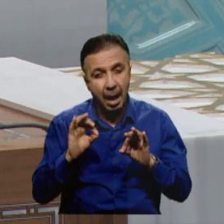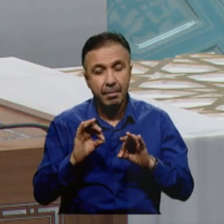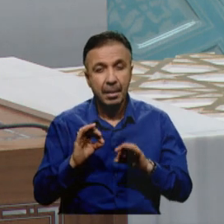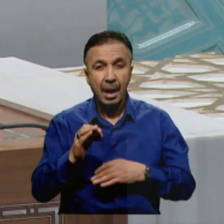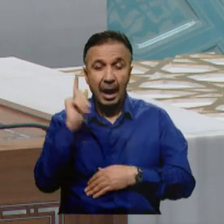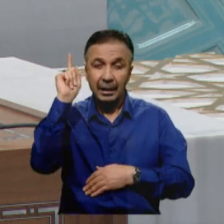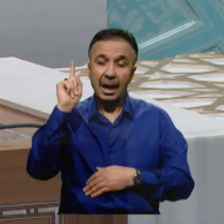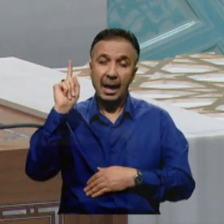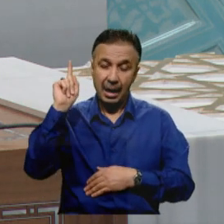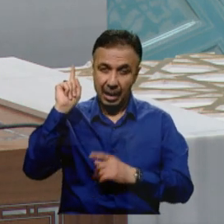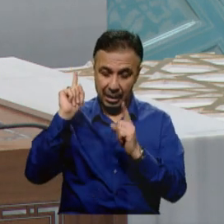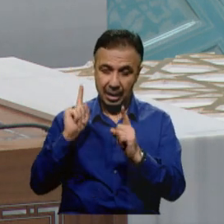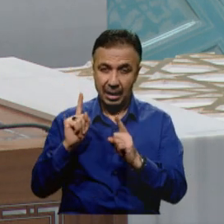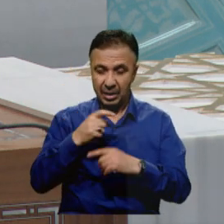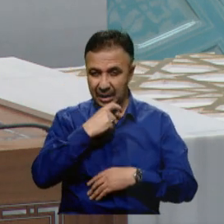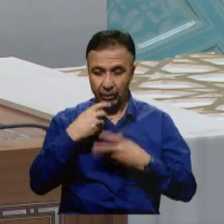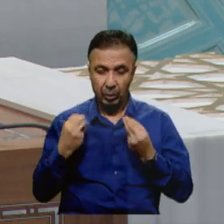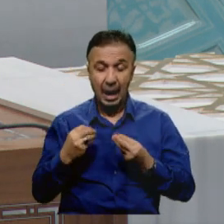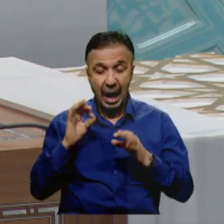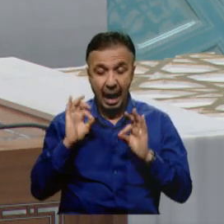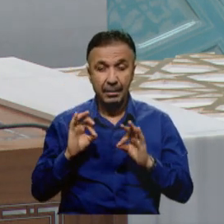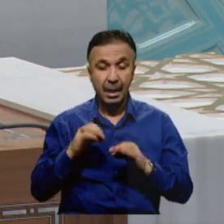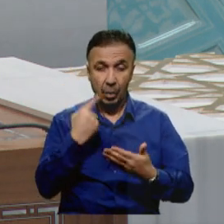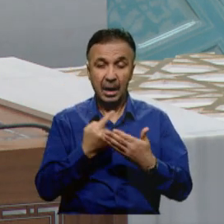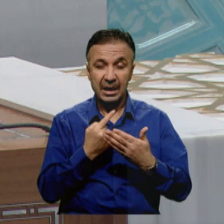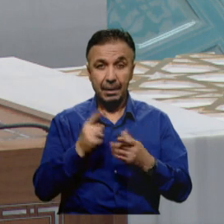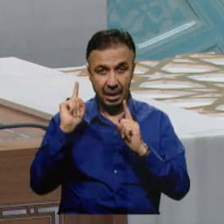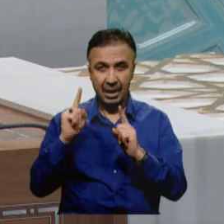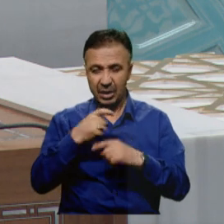olmuş hem de Kur'an-ı Kerim'e karşı samimi olmuş oluruz.